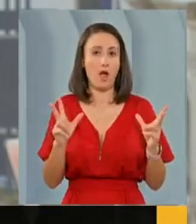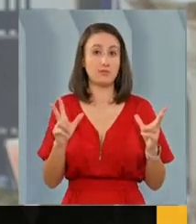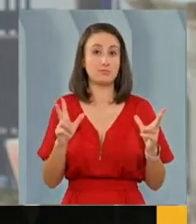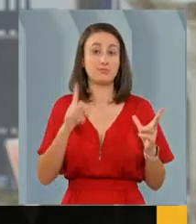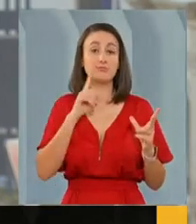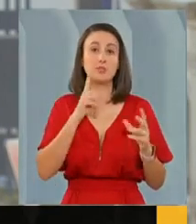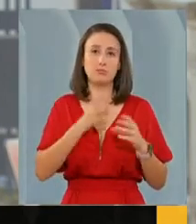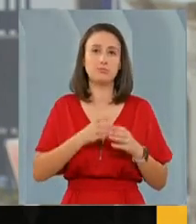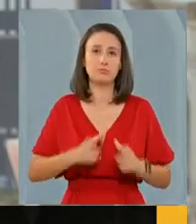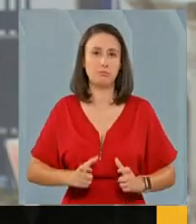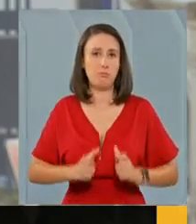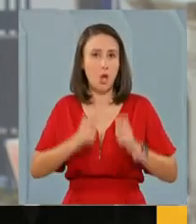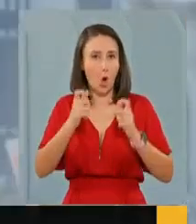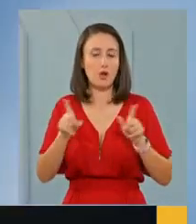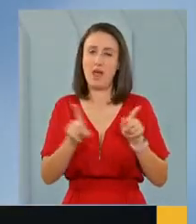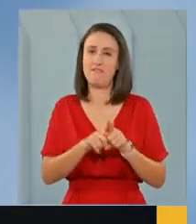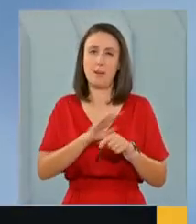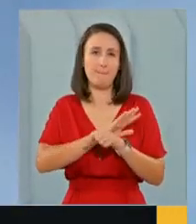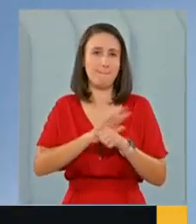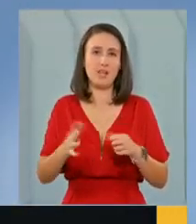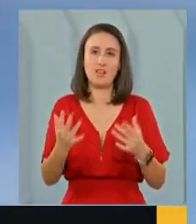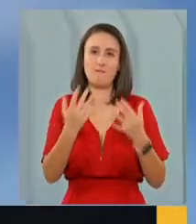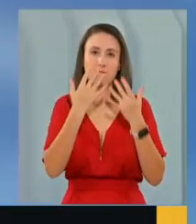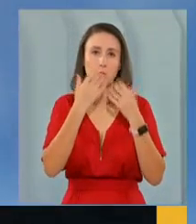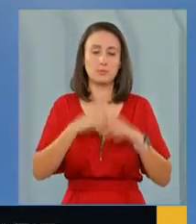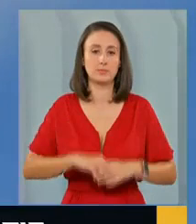au fost învăluiți în fum.